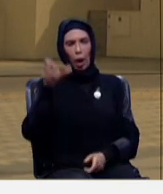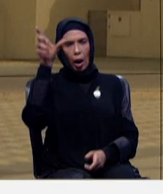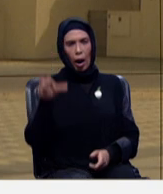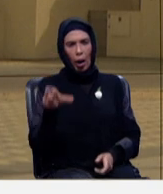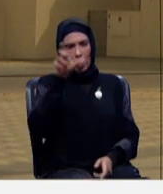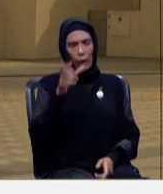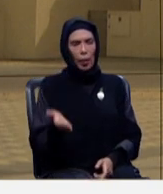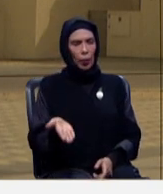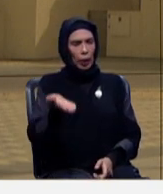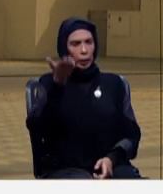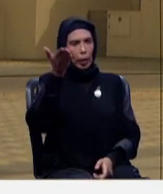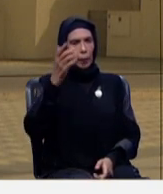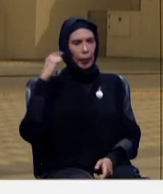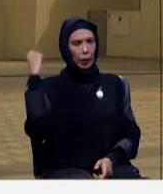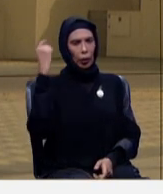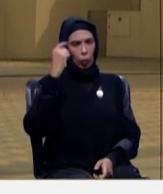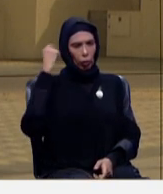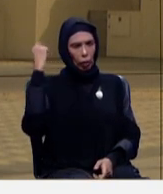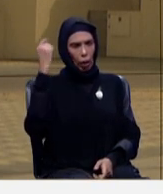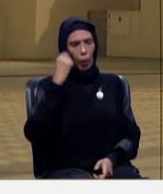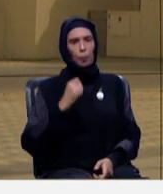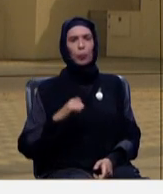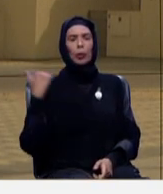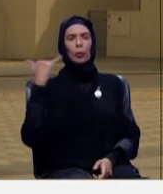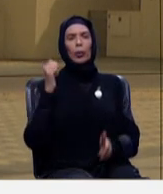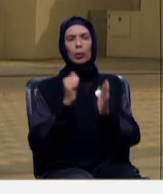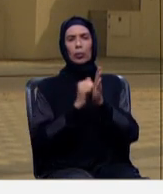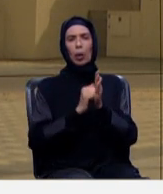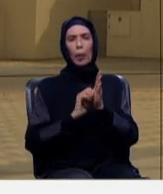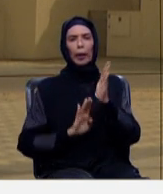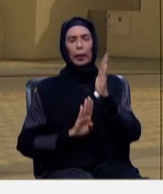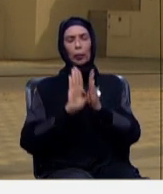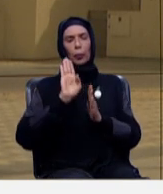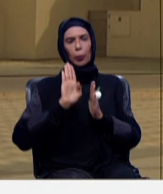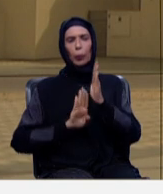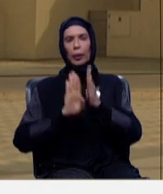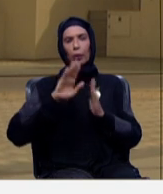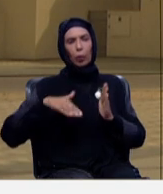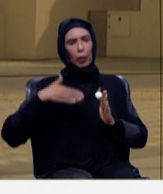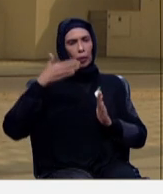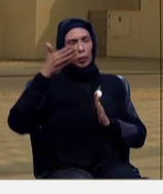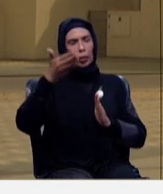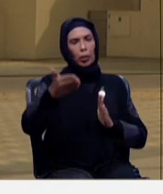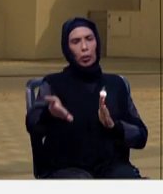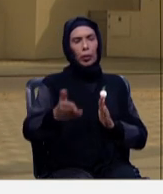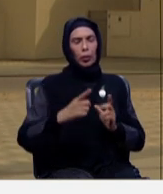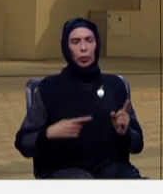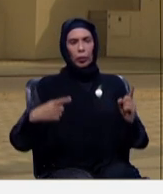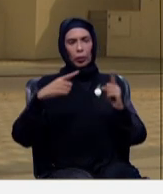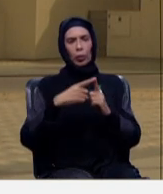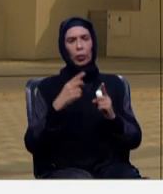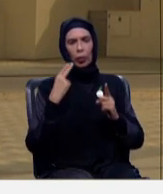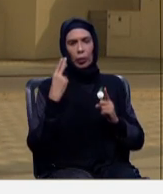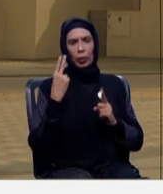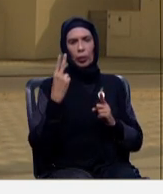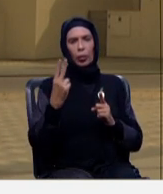والجهات المحلية والدولية المهتمة بقطاع الإسكان والتنمية المستدامة. ويهدف المؤتمر على مدار يومي